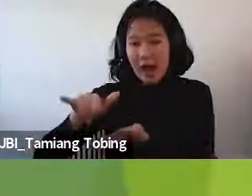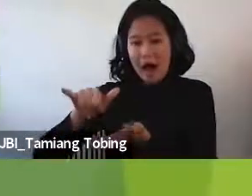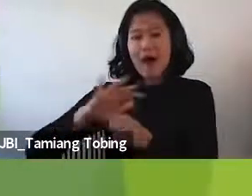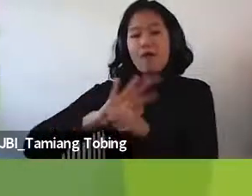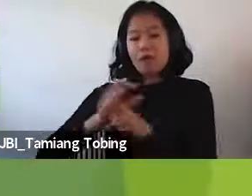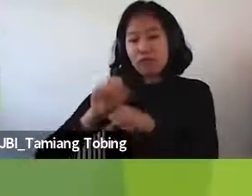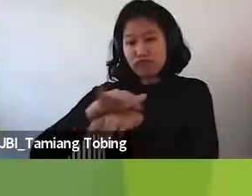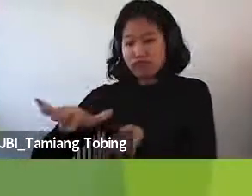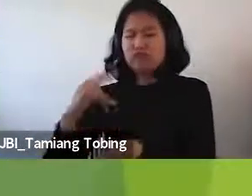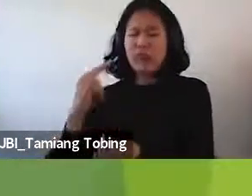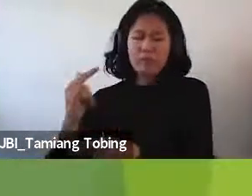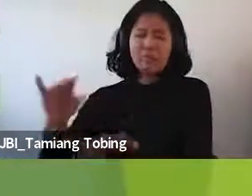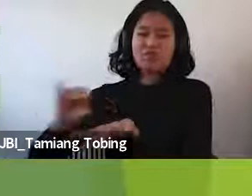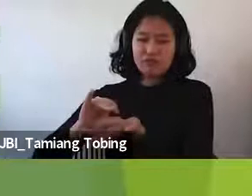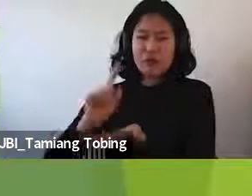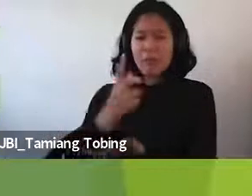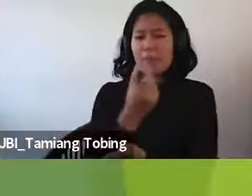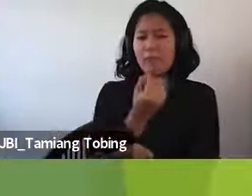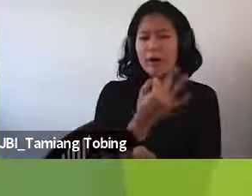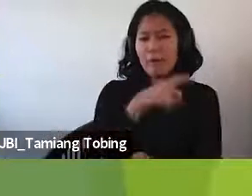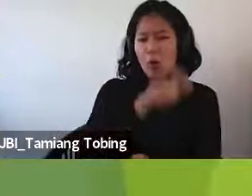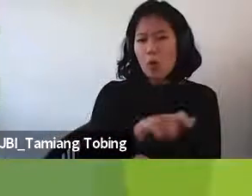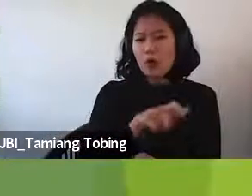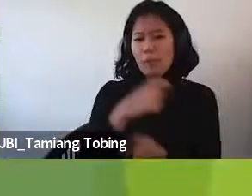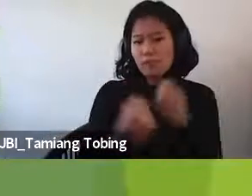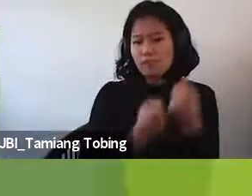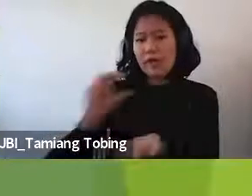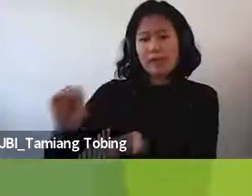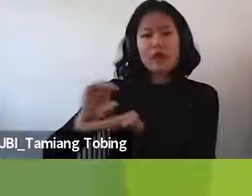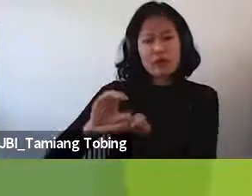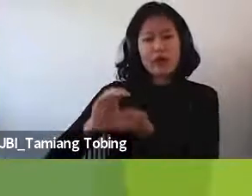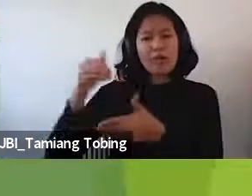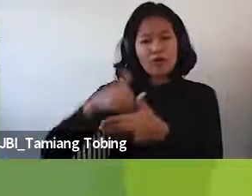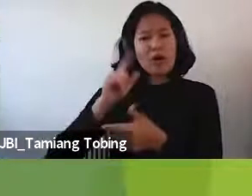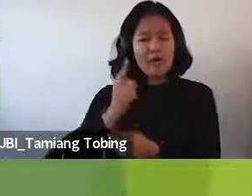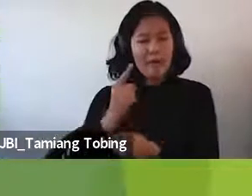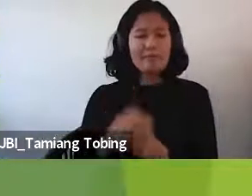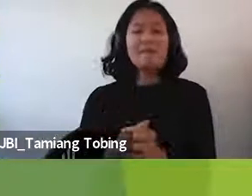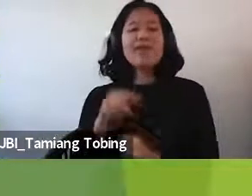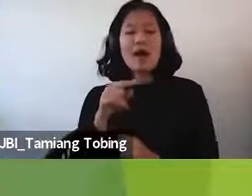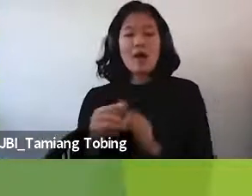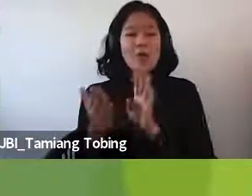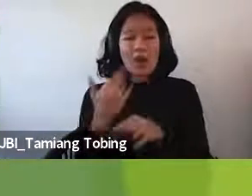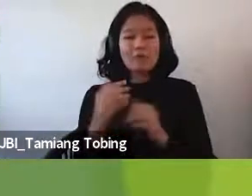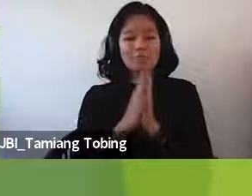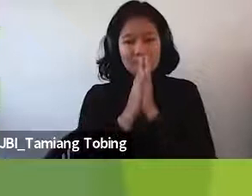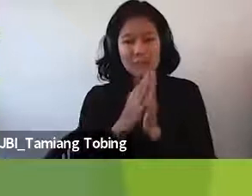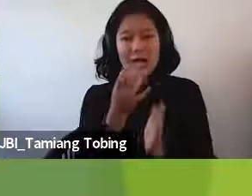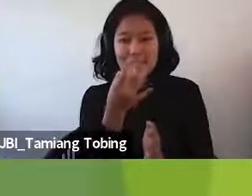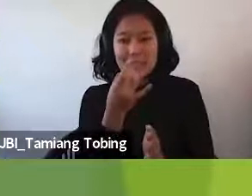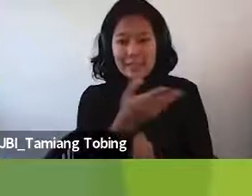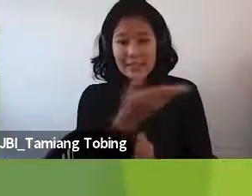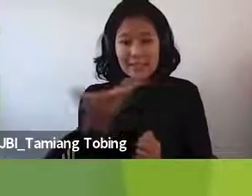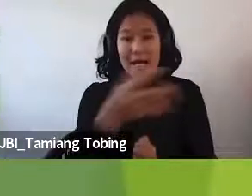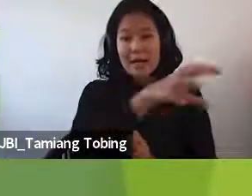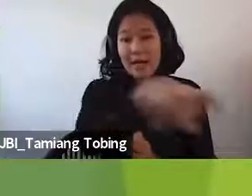ini. Karena juga ada beberapa investor yang ingin masuk. Nah, oleh karena itu, sekali lagi, izin yang di daerah-daerah,